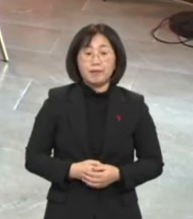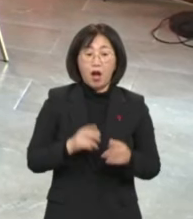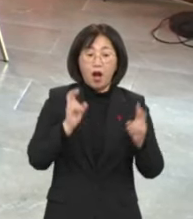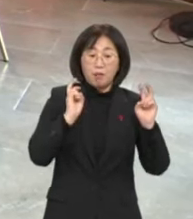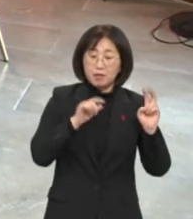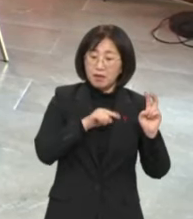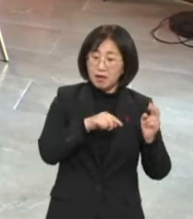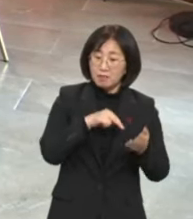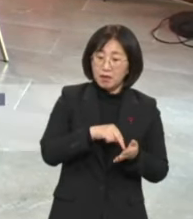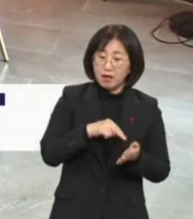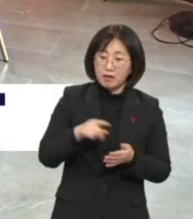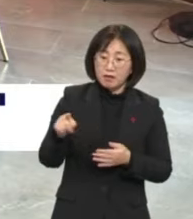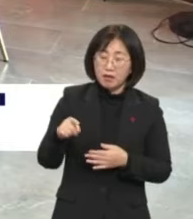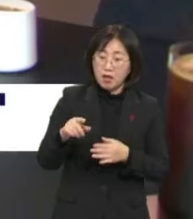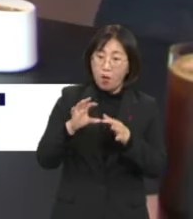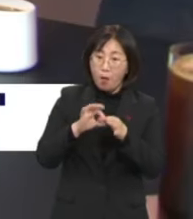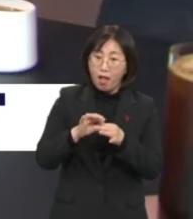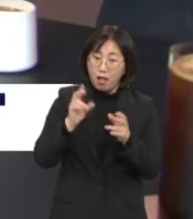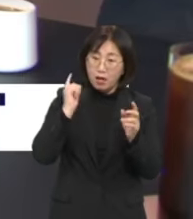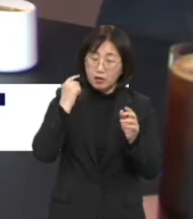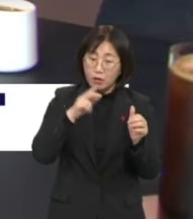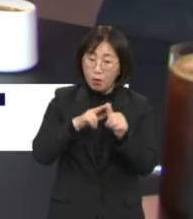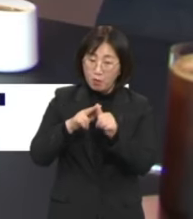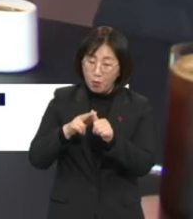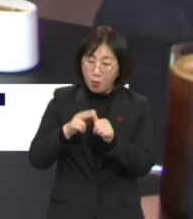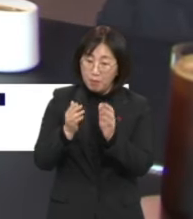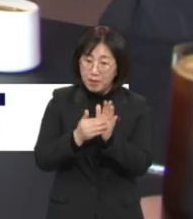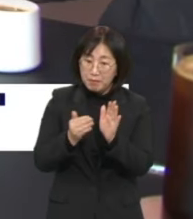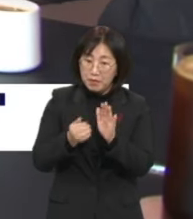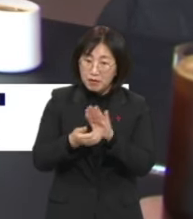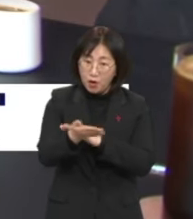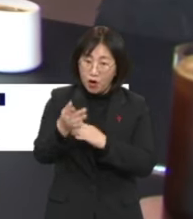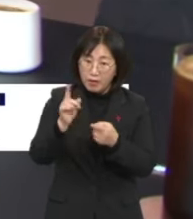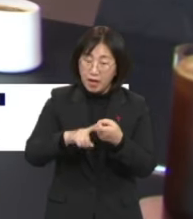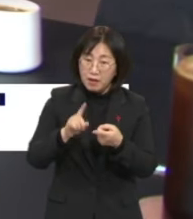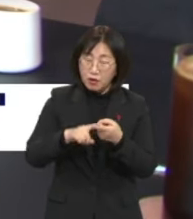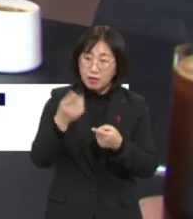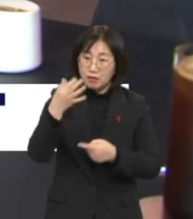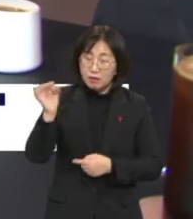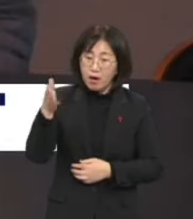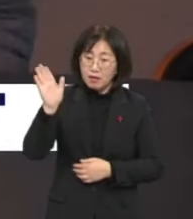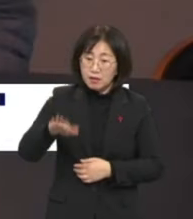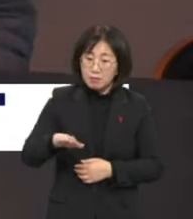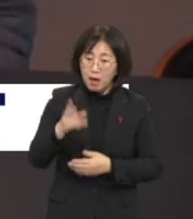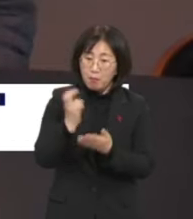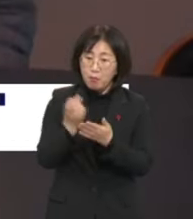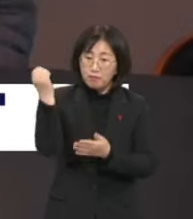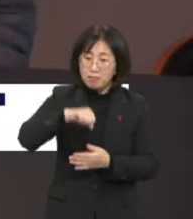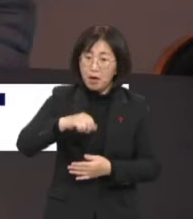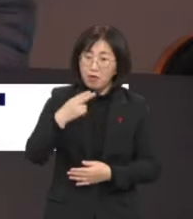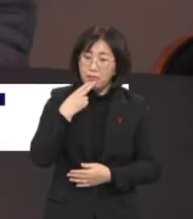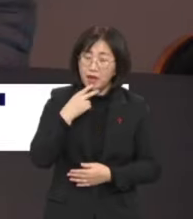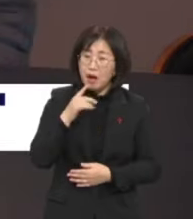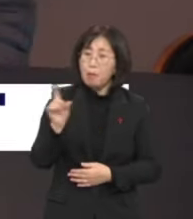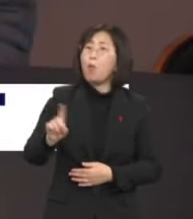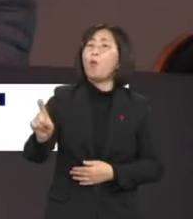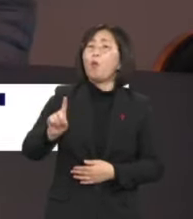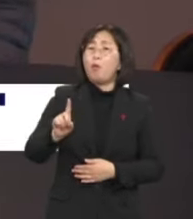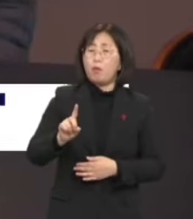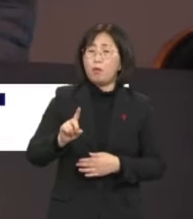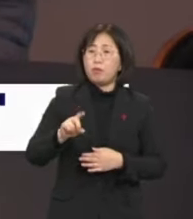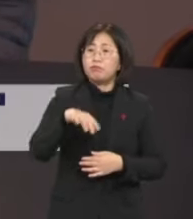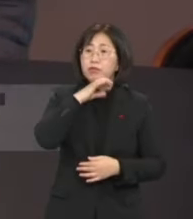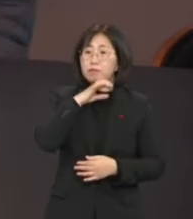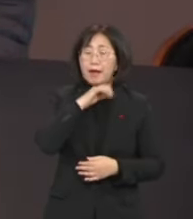업체들은 겸직업계 비밀을 취득한 건 인정하면서 법을 위반하지 않았다는 건 모순이라며 반발하고 있습니다. 겸직이